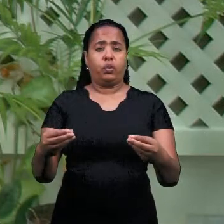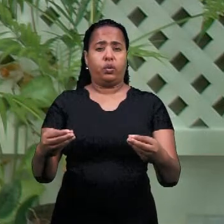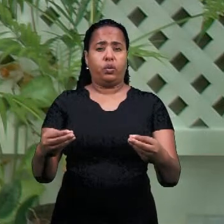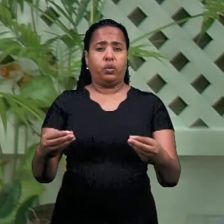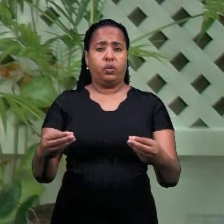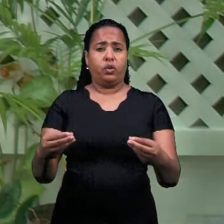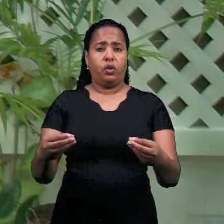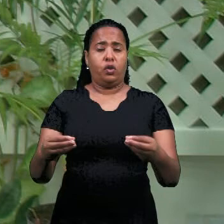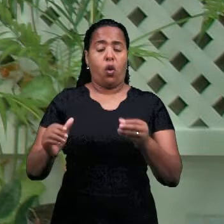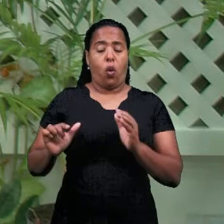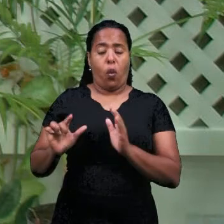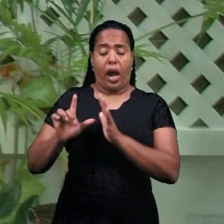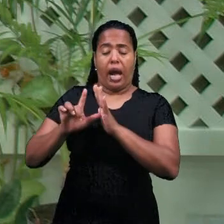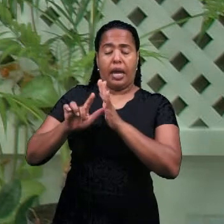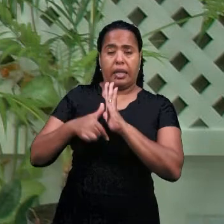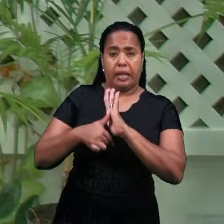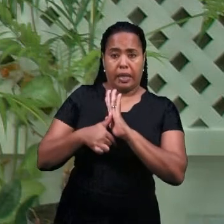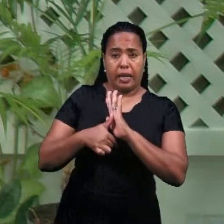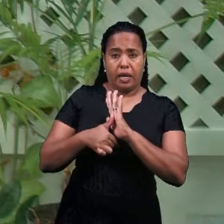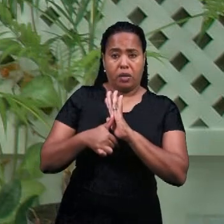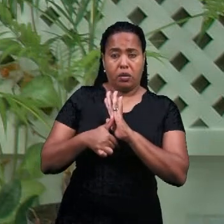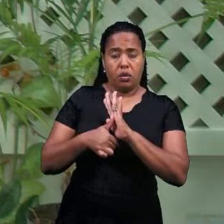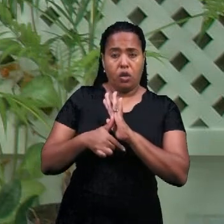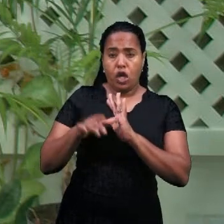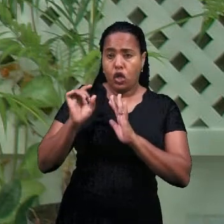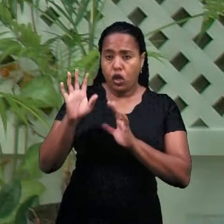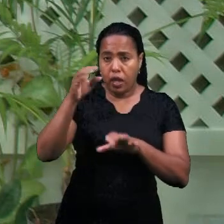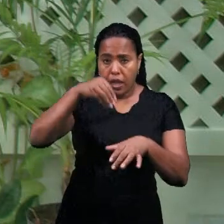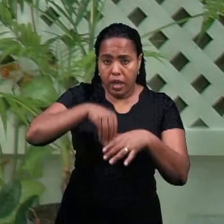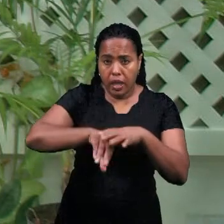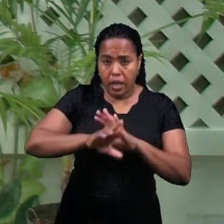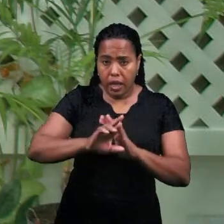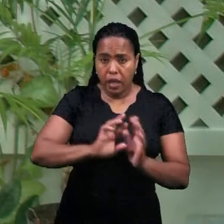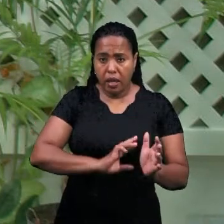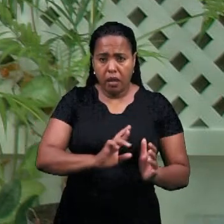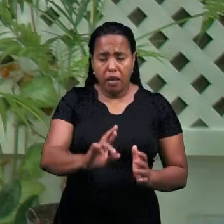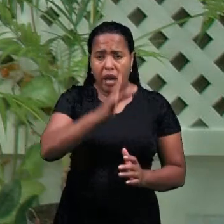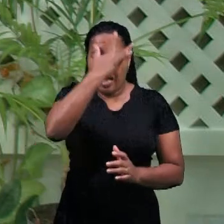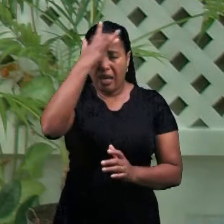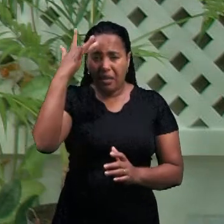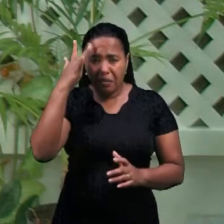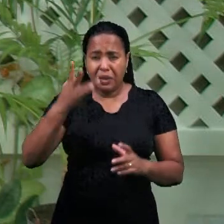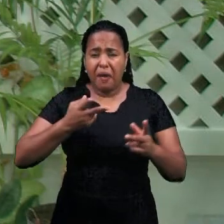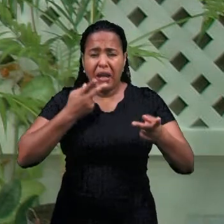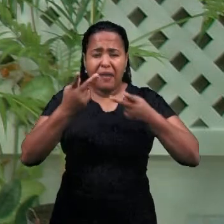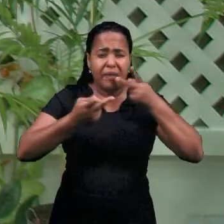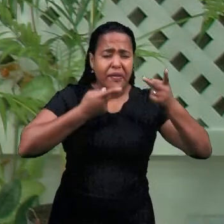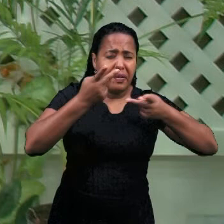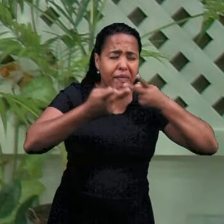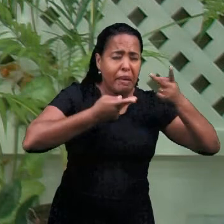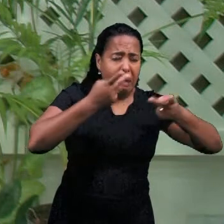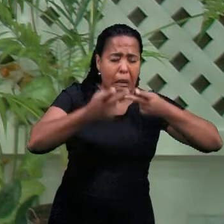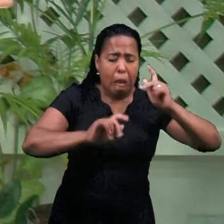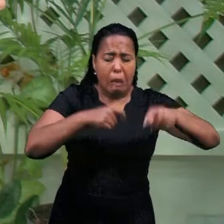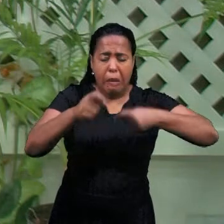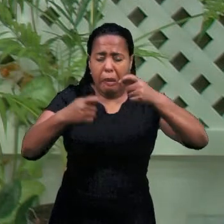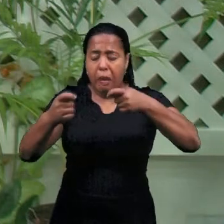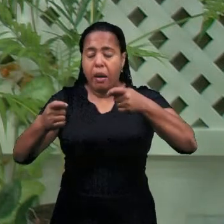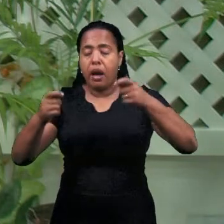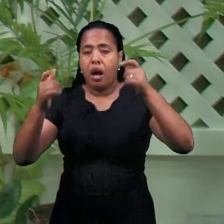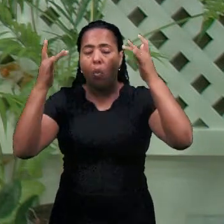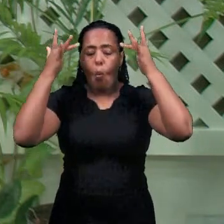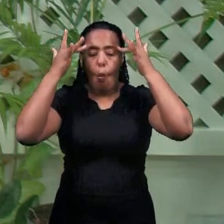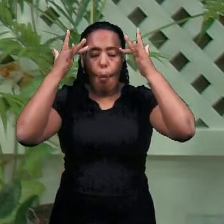donc le retard qu'on voit aujourd'hui, c'est que dans la religion. Les gens sont en train de dire beaucoup de choses et les autres de l'autre côté ne